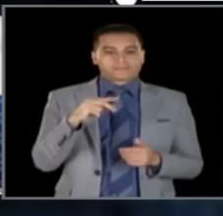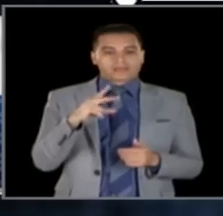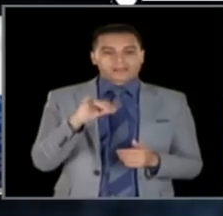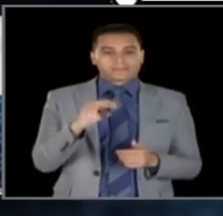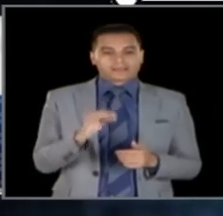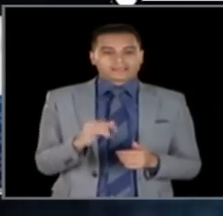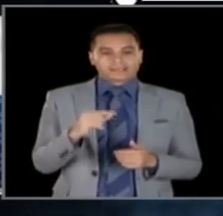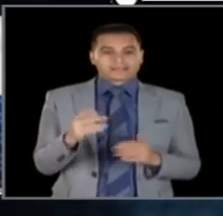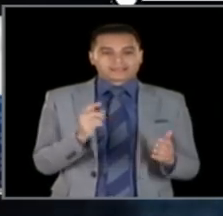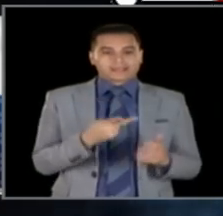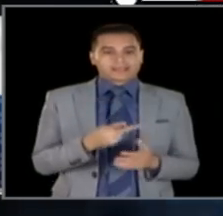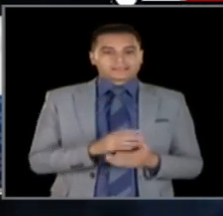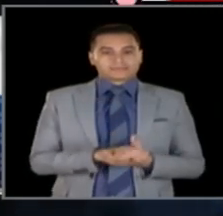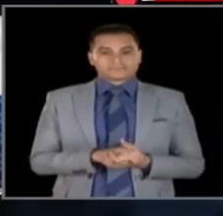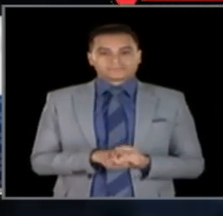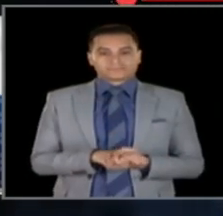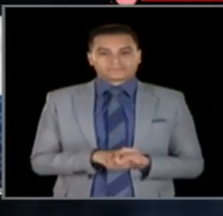المجيد الثاني.